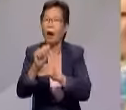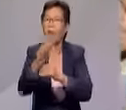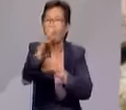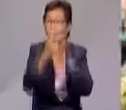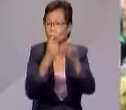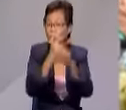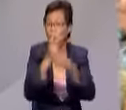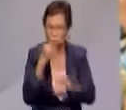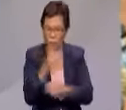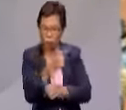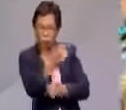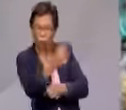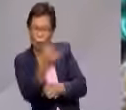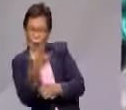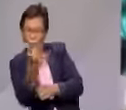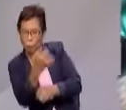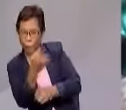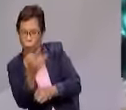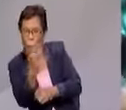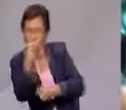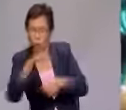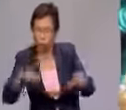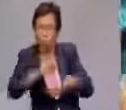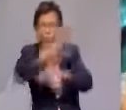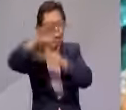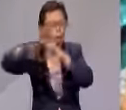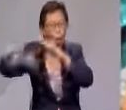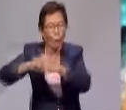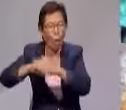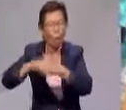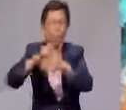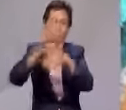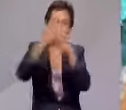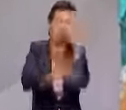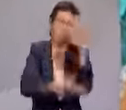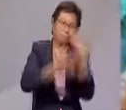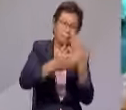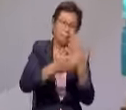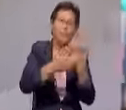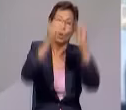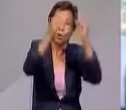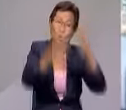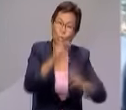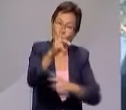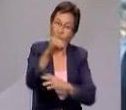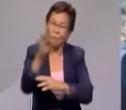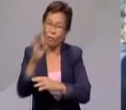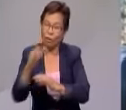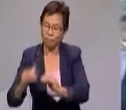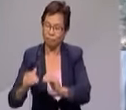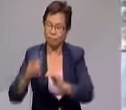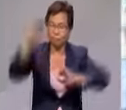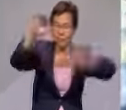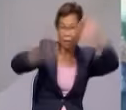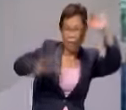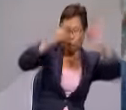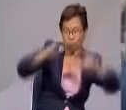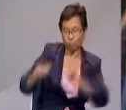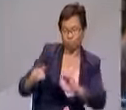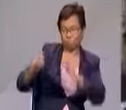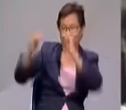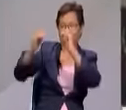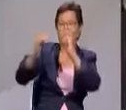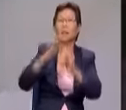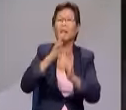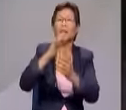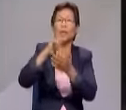dilihat keberkesanannya untuk dilaksanakan secara menyeluruh di seluruh negara. Status guru kafa juga akan dinilai untuk dinaik taraf. Beliau